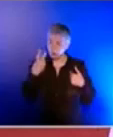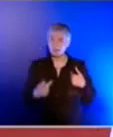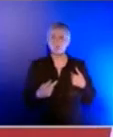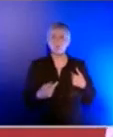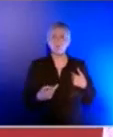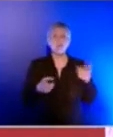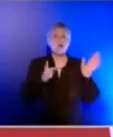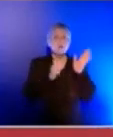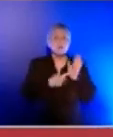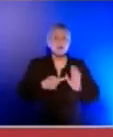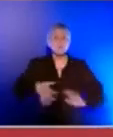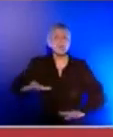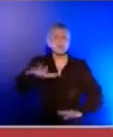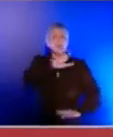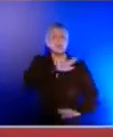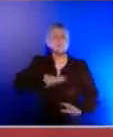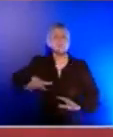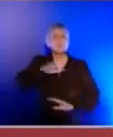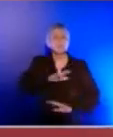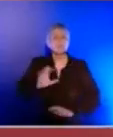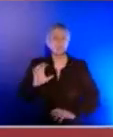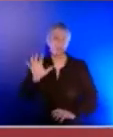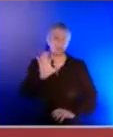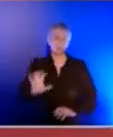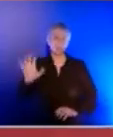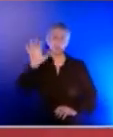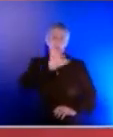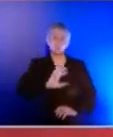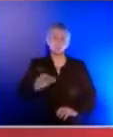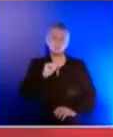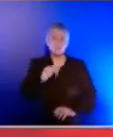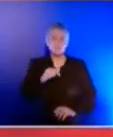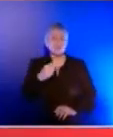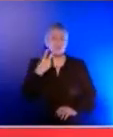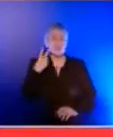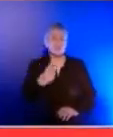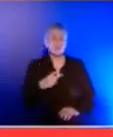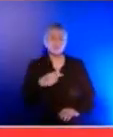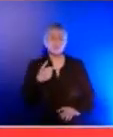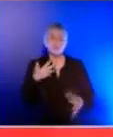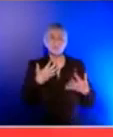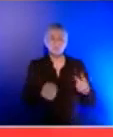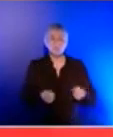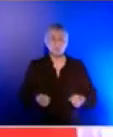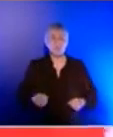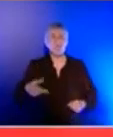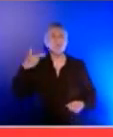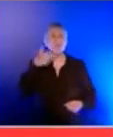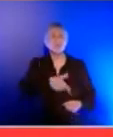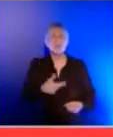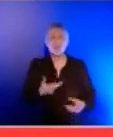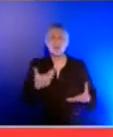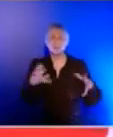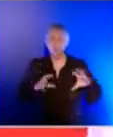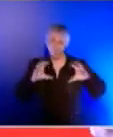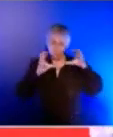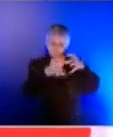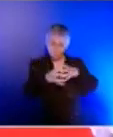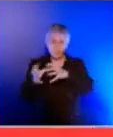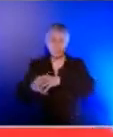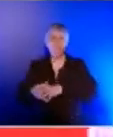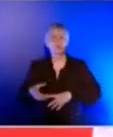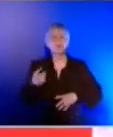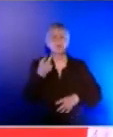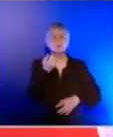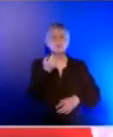στην Ευρώπη, αμφισβητώντας την ίδια την αρχιτεκτονική της Ευρωζώνης, αμφισβητώντας την γερμανική κυριαρχία στην Ευρώπη και τον